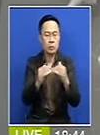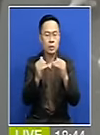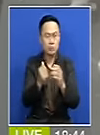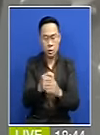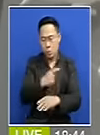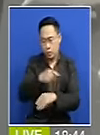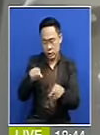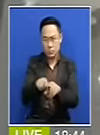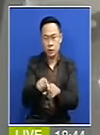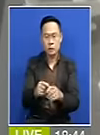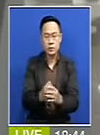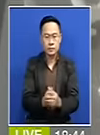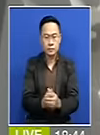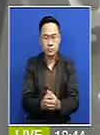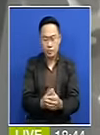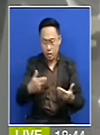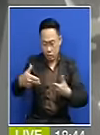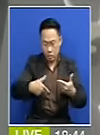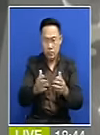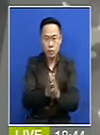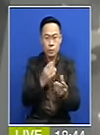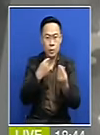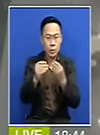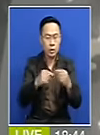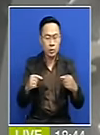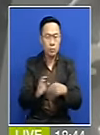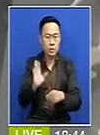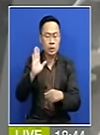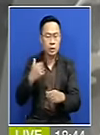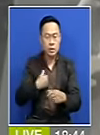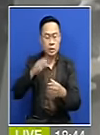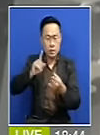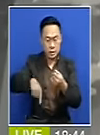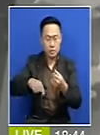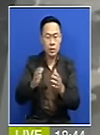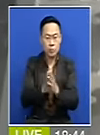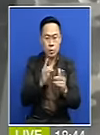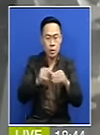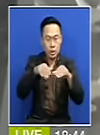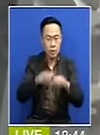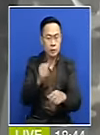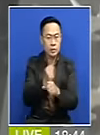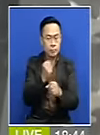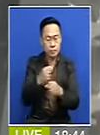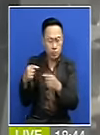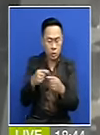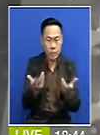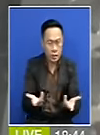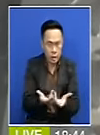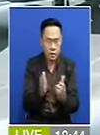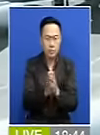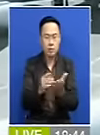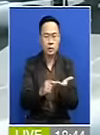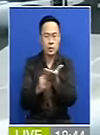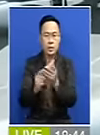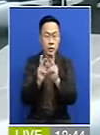ใสในวันเดียวกันหลังจากนี้ทอจะไปเจรจาต่อรองกับผู้ที่เสนอราคาต่ำที่สุดครับเพื่อที่จะดำเนินการต่อไปก่อนที่จะเส